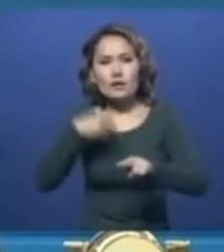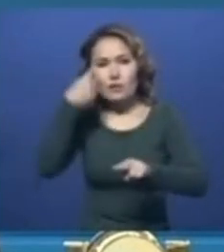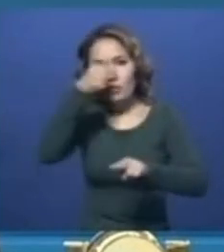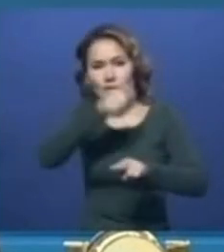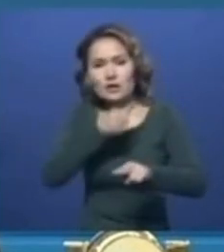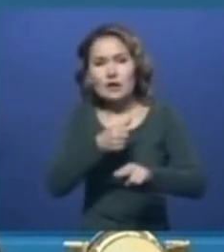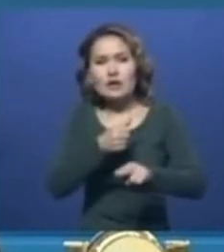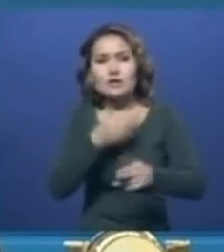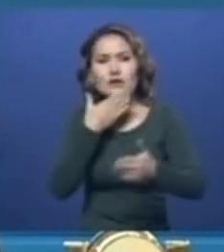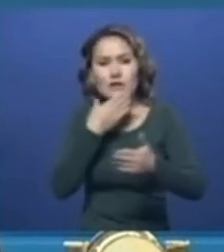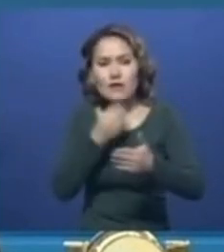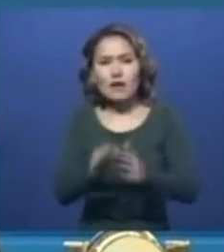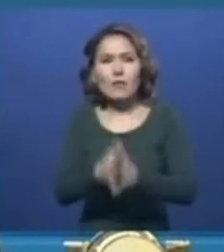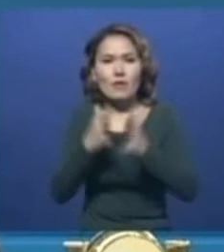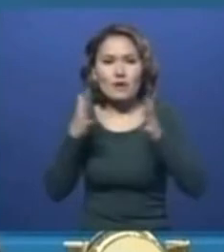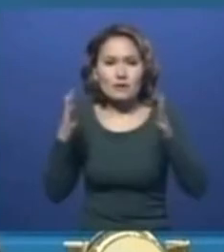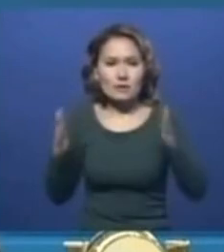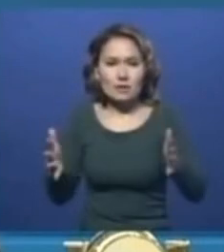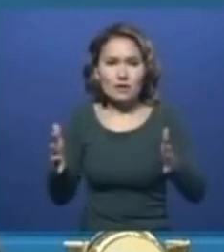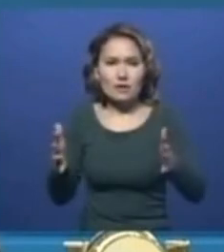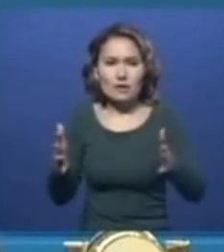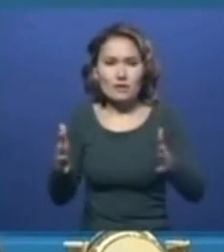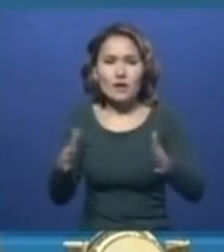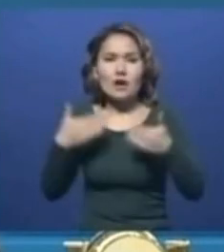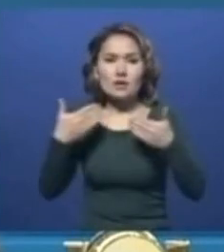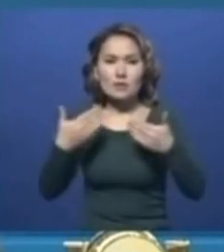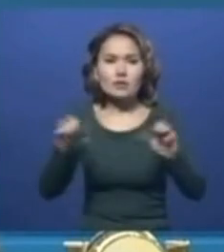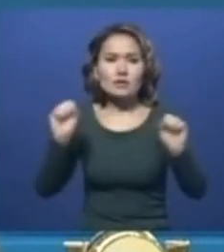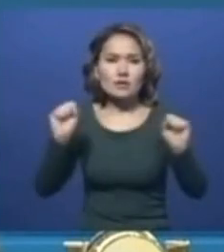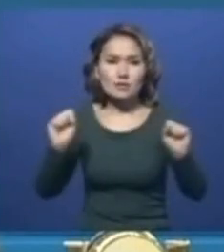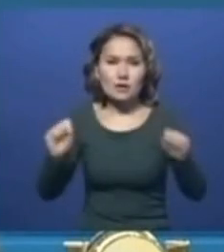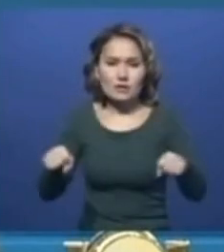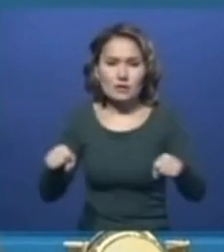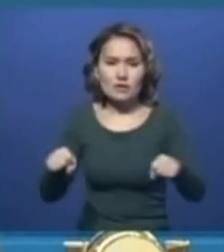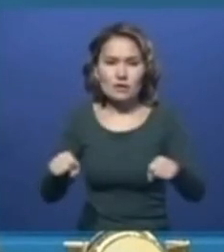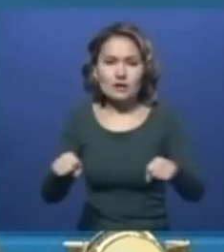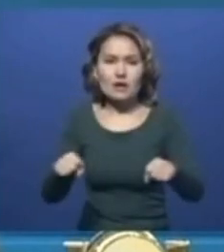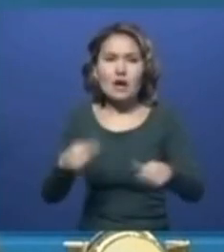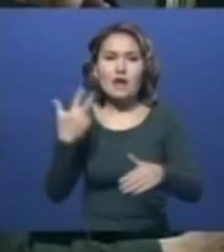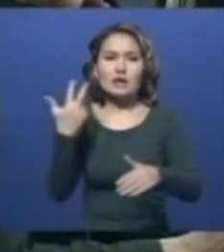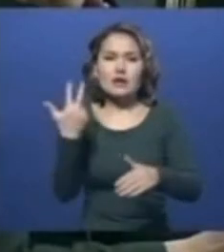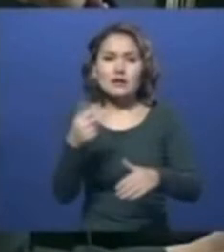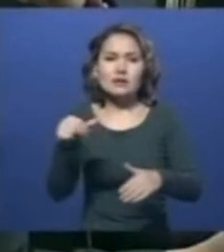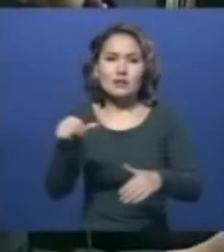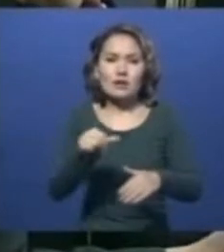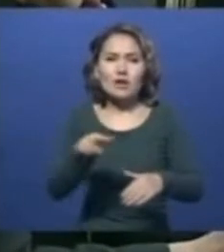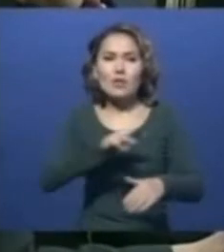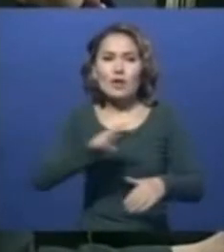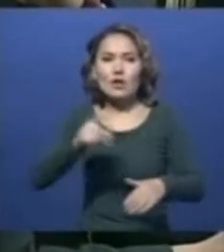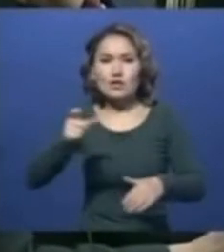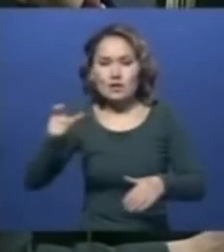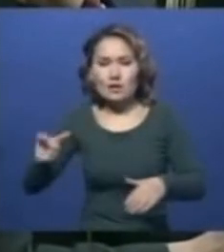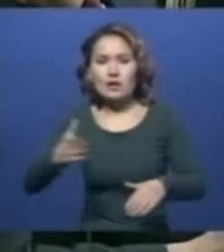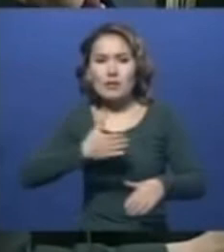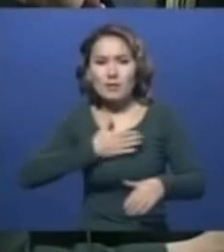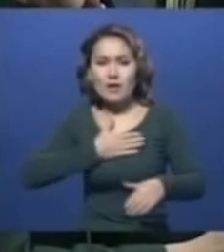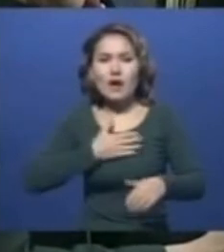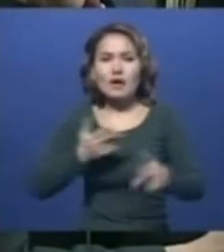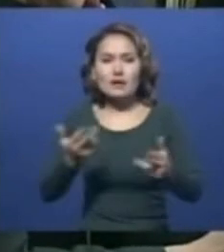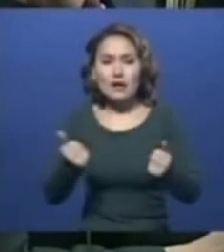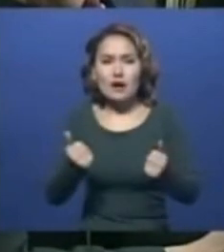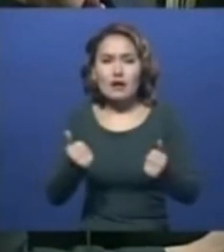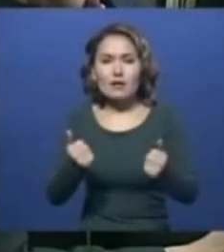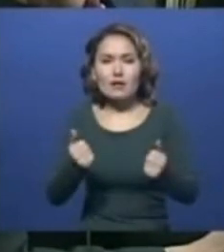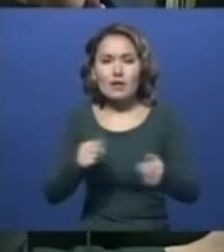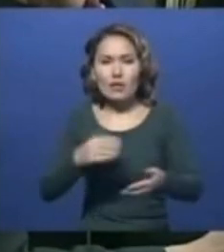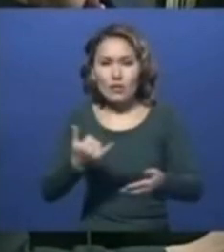своего максимальной пропускной способности 3,5 миллиона человек. Мы на это количество строили и